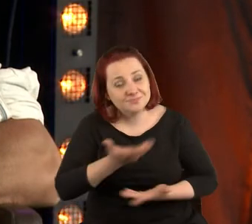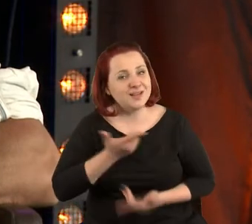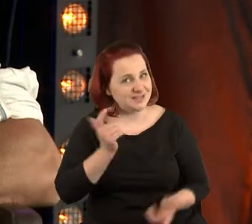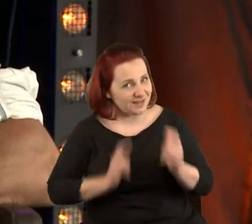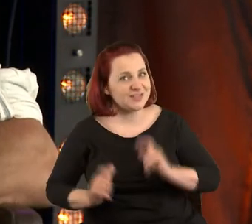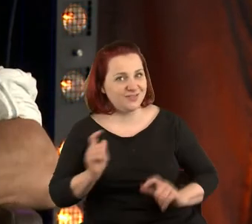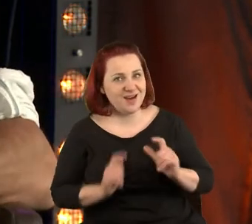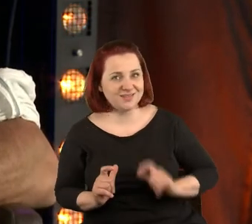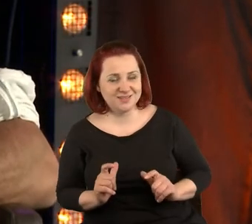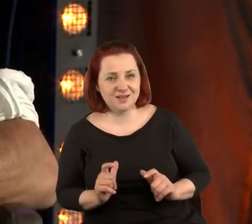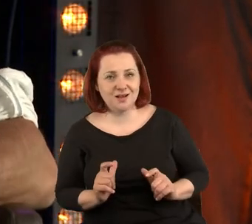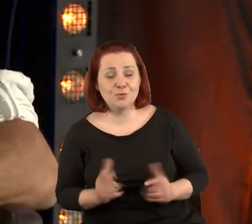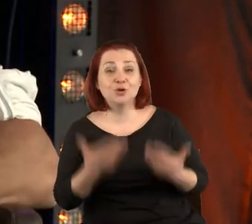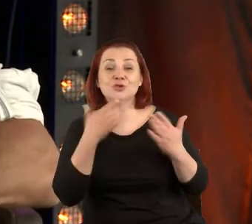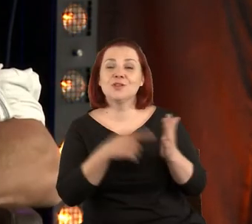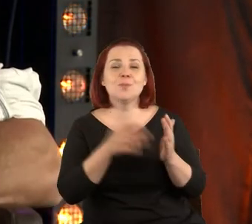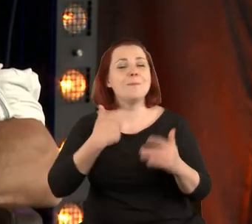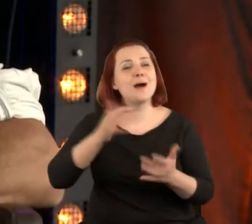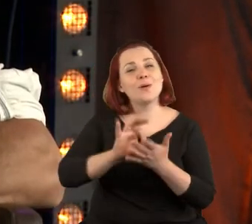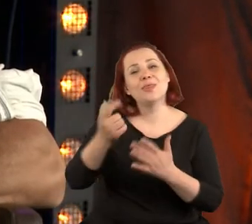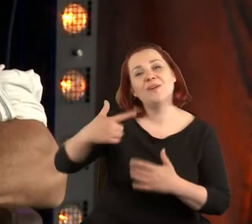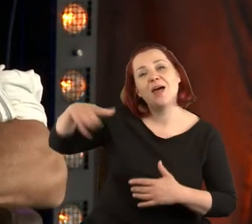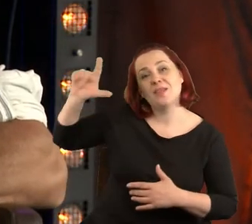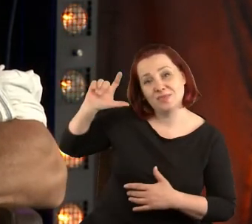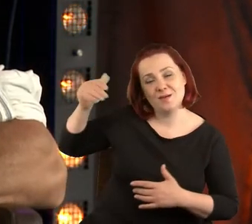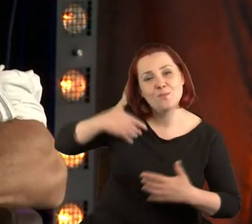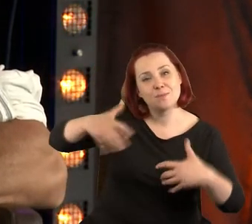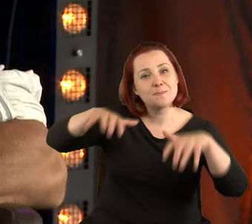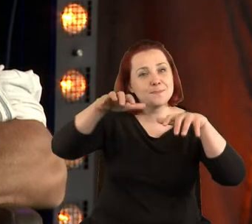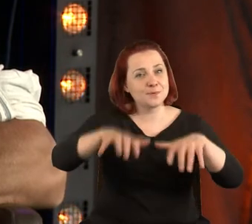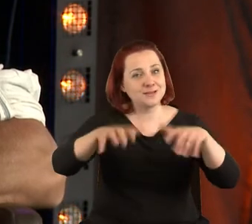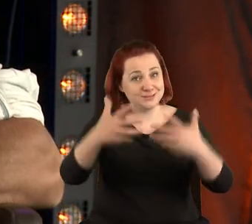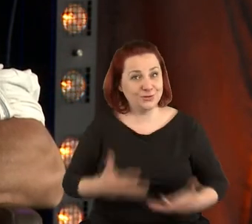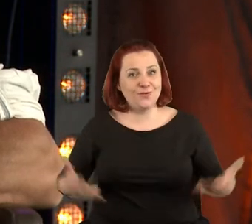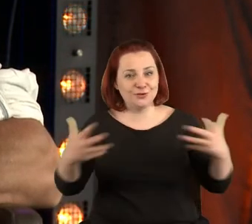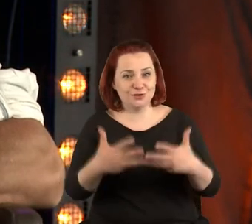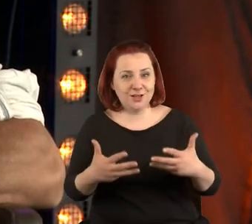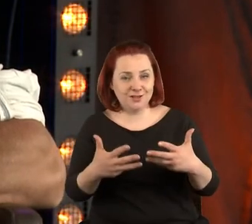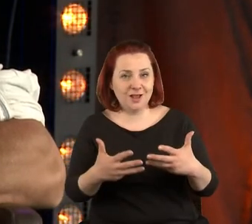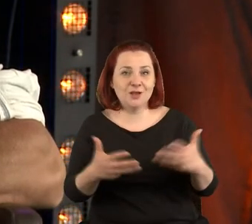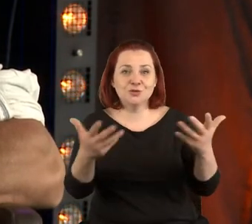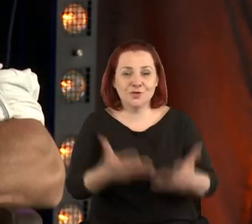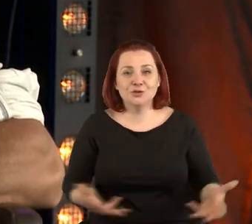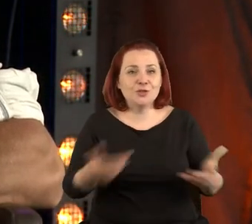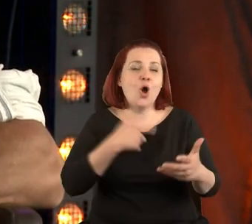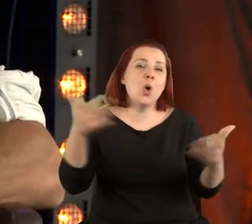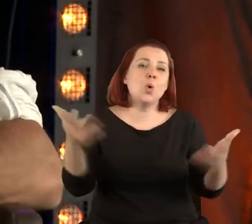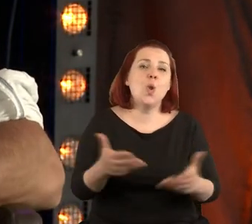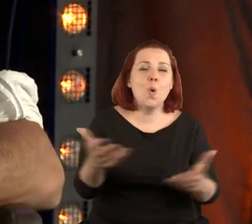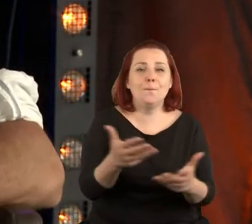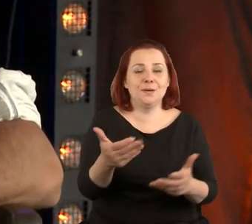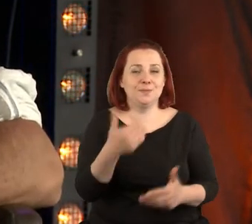temu, jak 2 lata temu stałem się prezesem w naszym stowarzyszeniu, klub był po prostu,